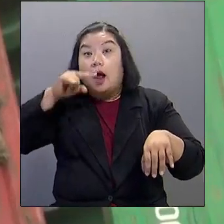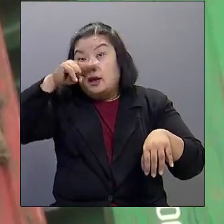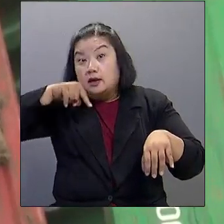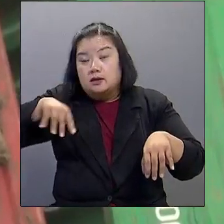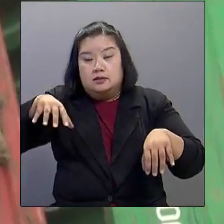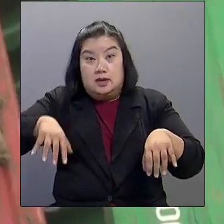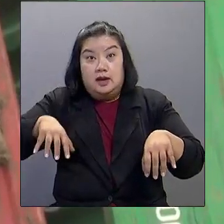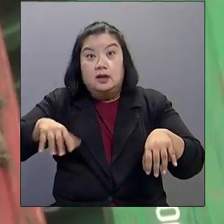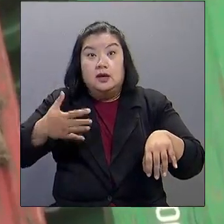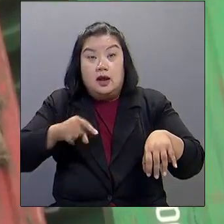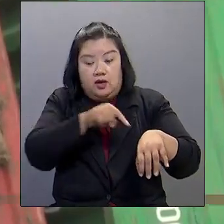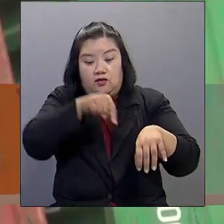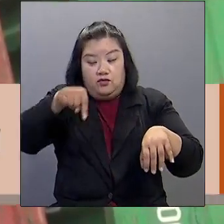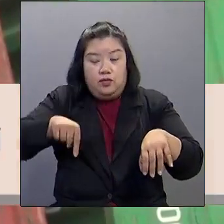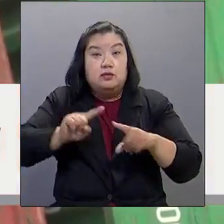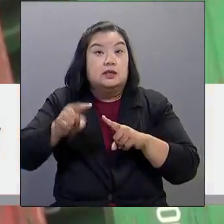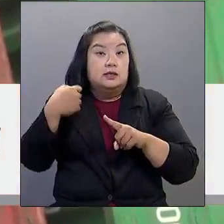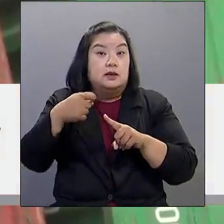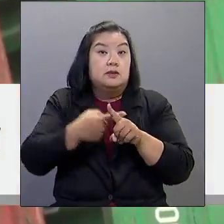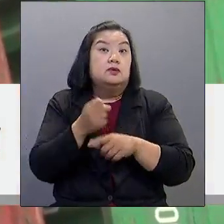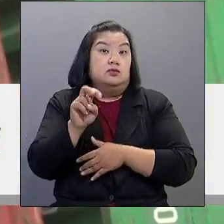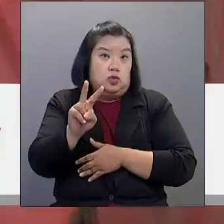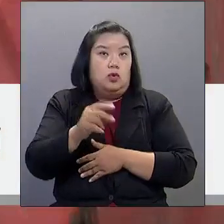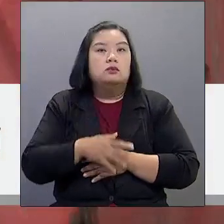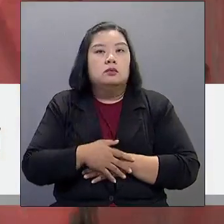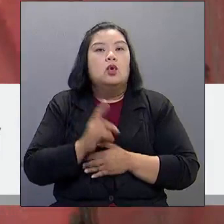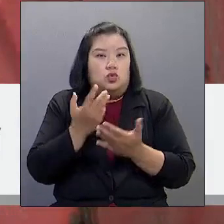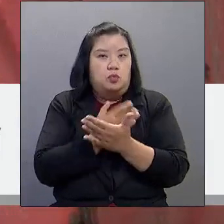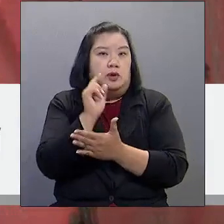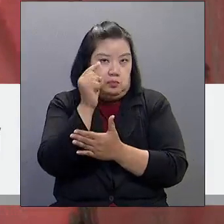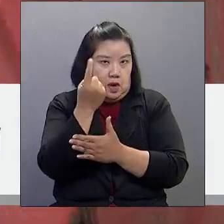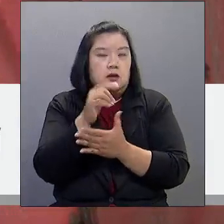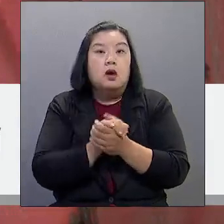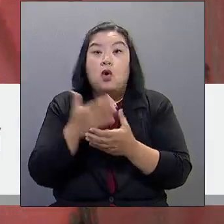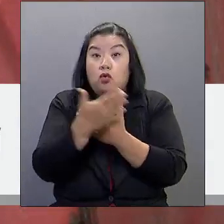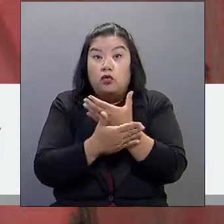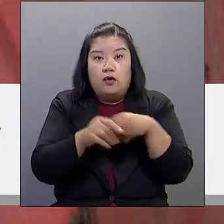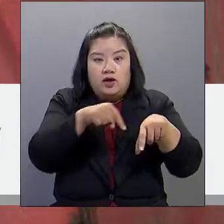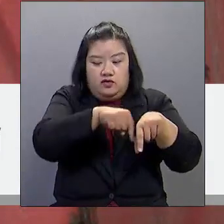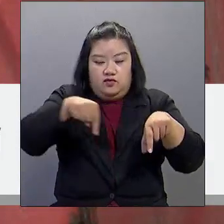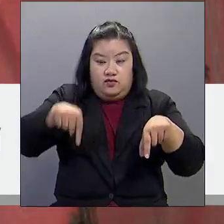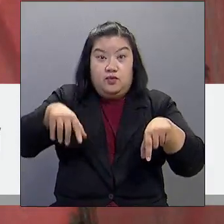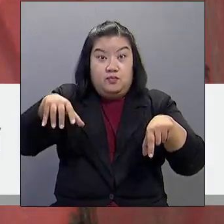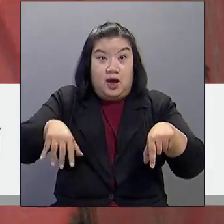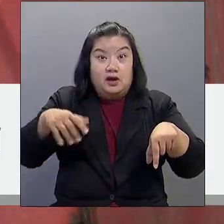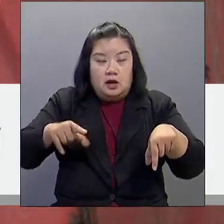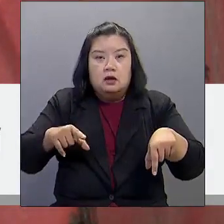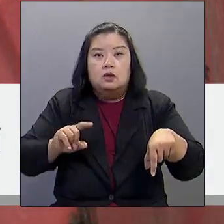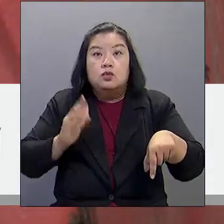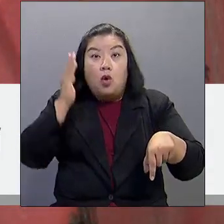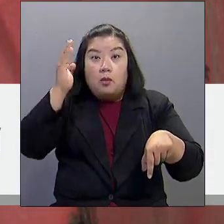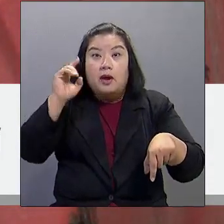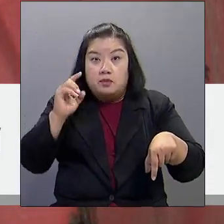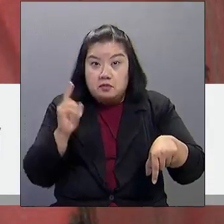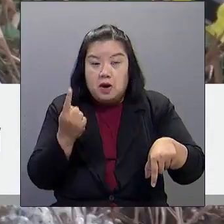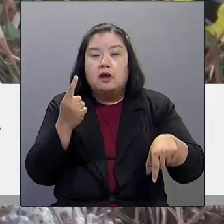ใหญ่ในวันที่10ธันวาคมนี้จะต้องปรับเปลี่ยนเส้นทางค่ะขบวนรถจะไปสิ้นสุดปลายทางที่สถานีรถไฟ